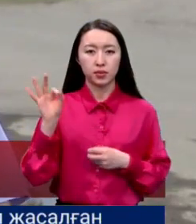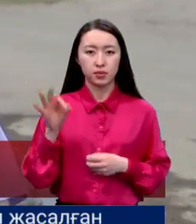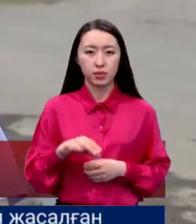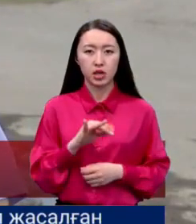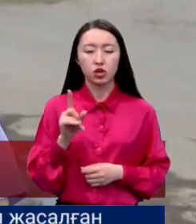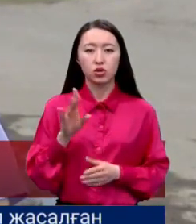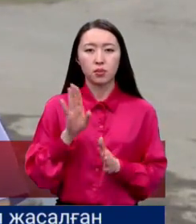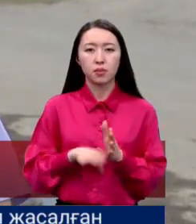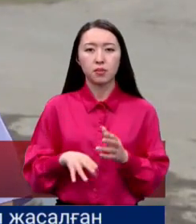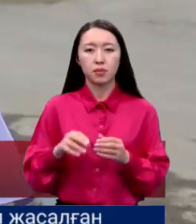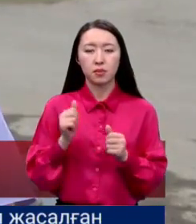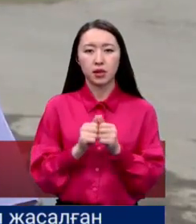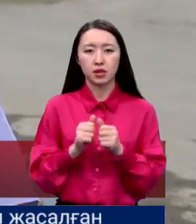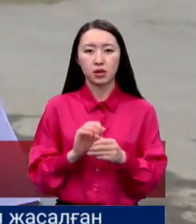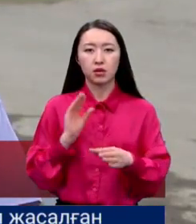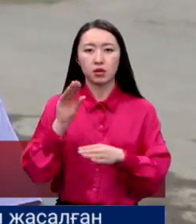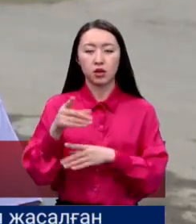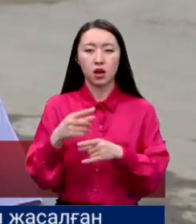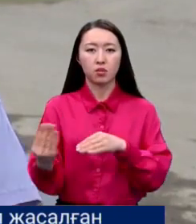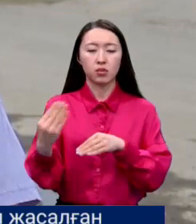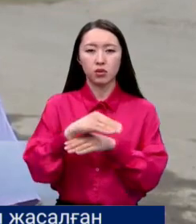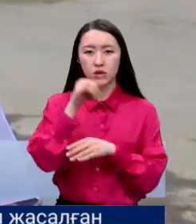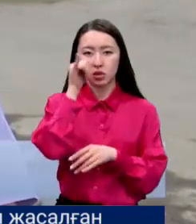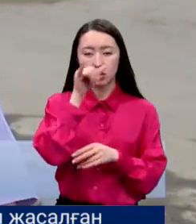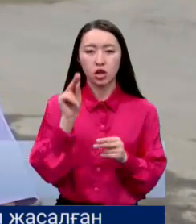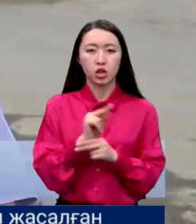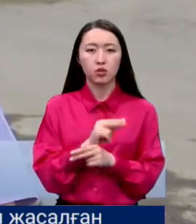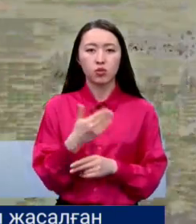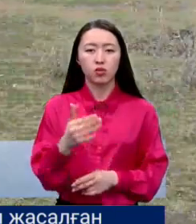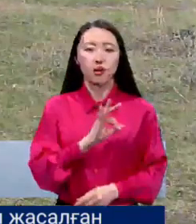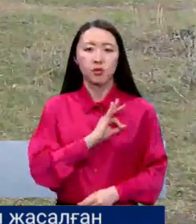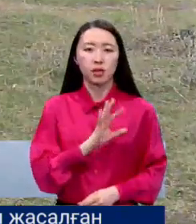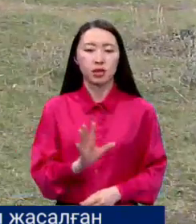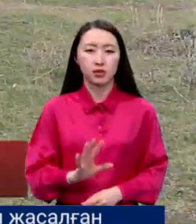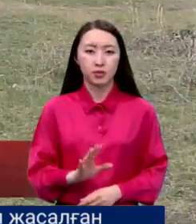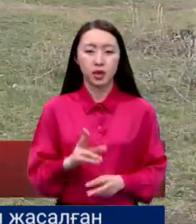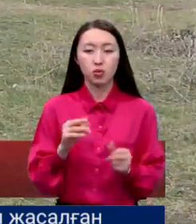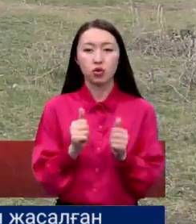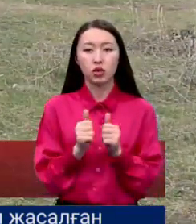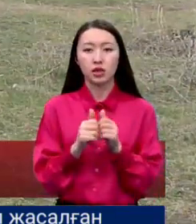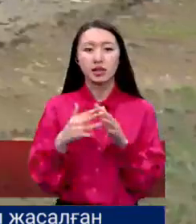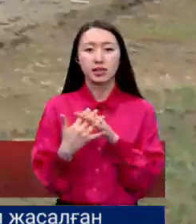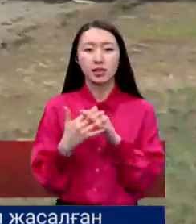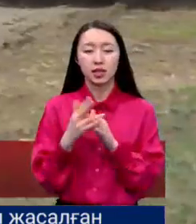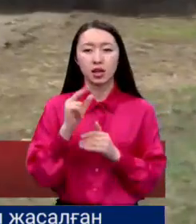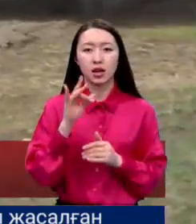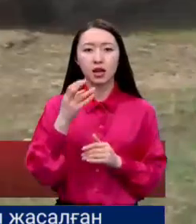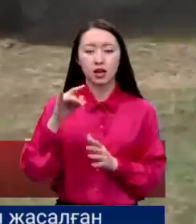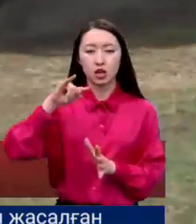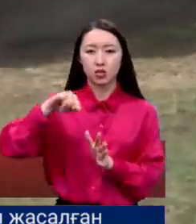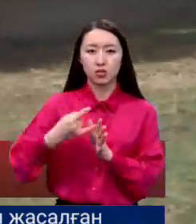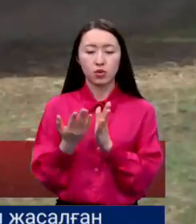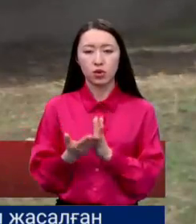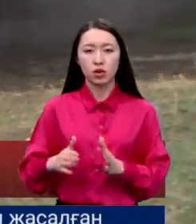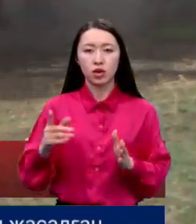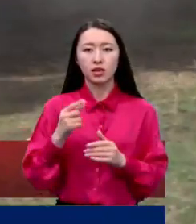что бесконечно к вам как заедем, так мы потом стоим на ремонте, к вам невыгодно ездить. По соседству с селом расположен карьер. Большегрузы за